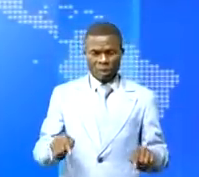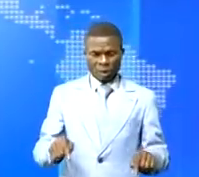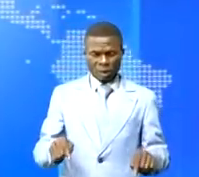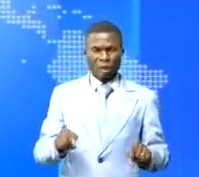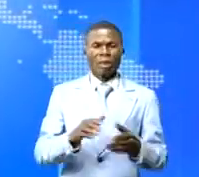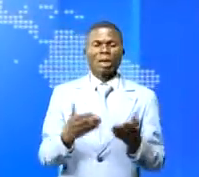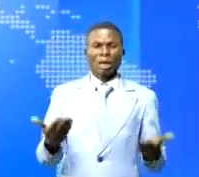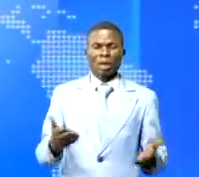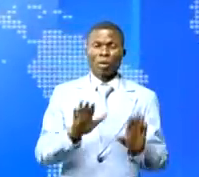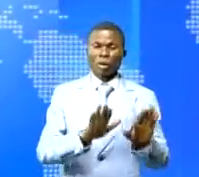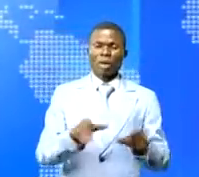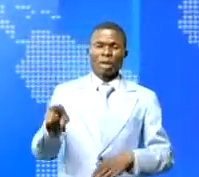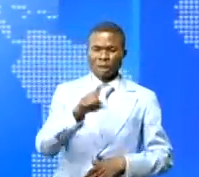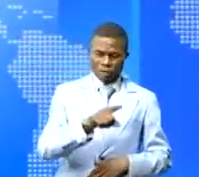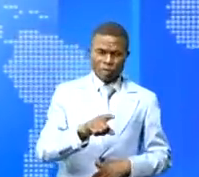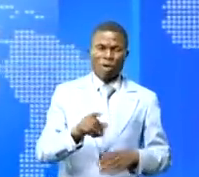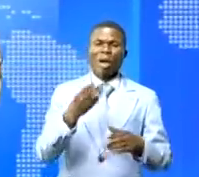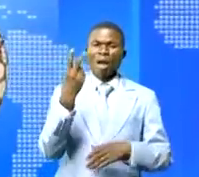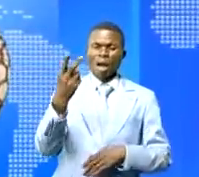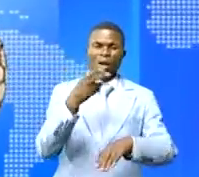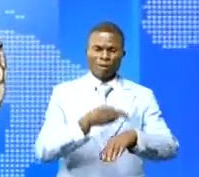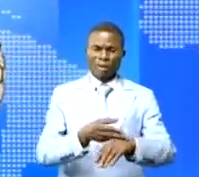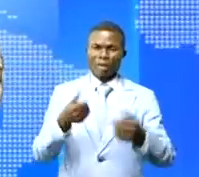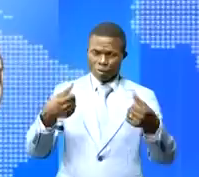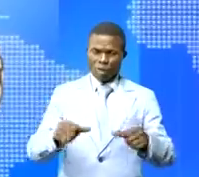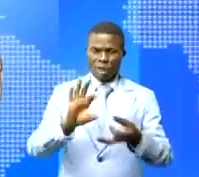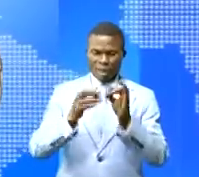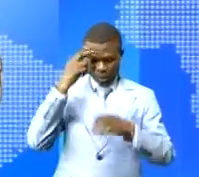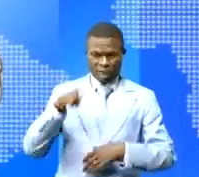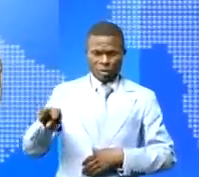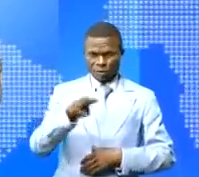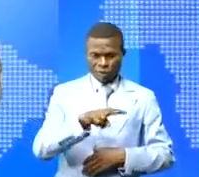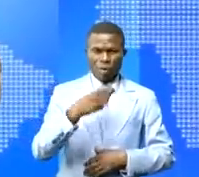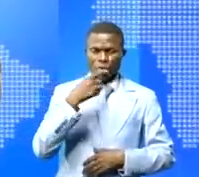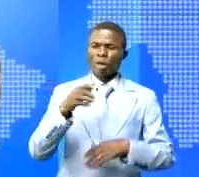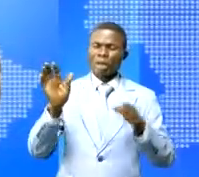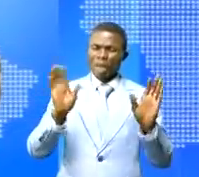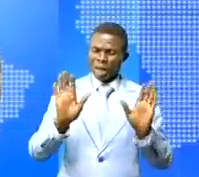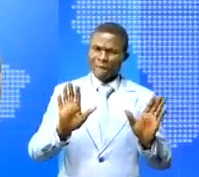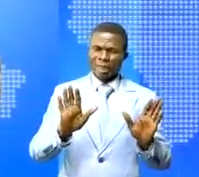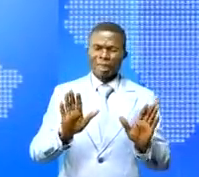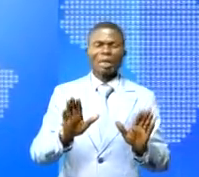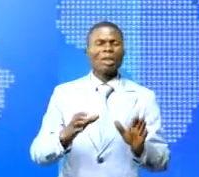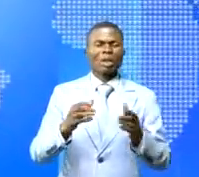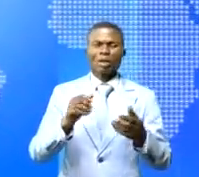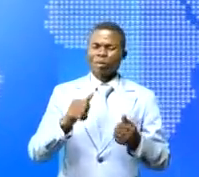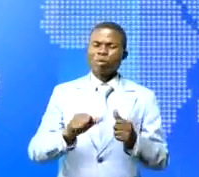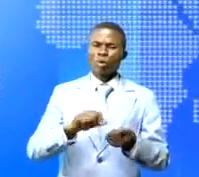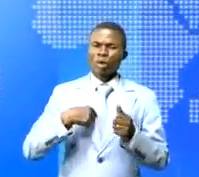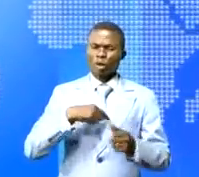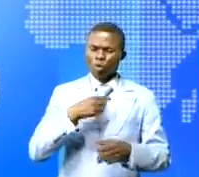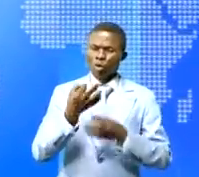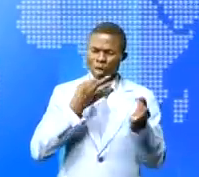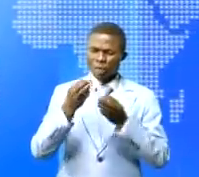session d'information. Merci à vous, mesdames, messieurs, d'avoir été des nôtres. Très bonne suite de programme sur la radio Télévision nationale congolaise.